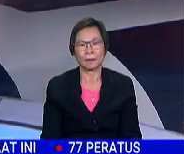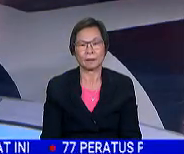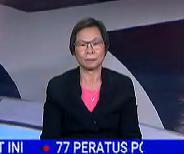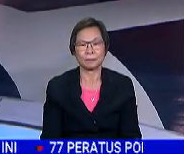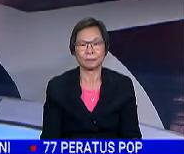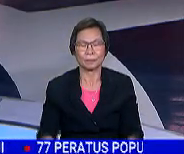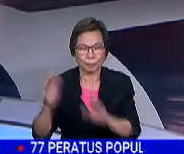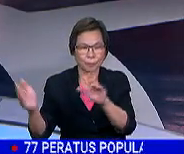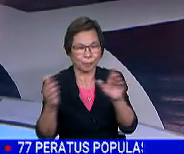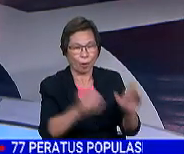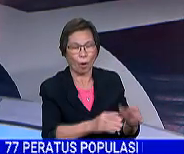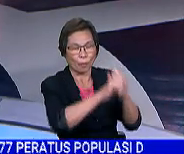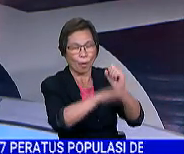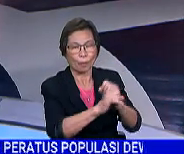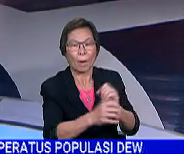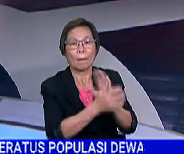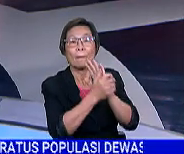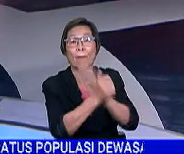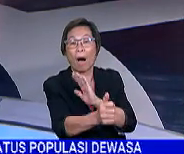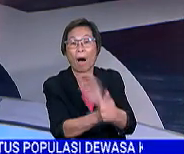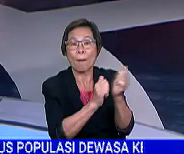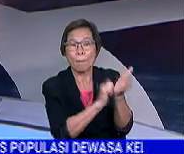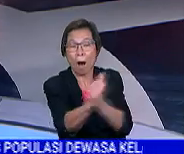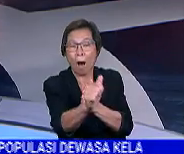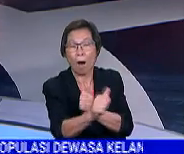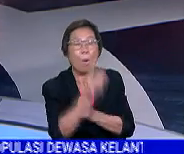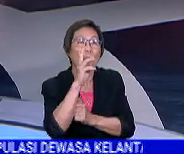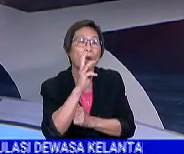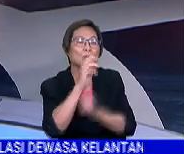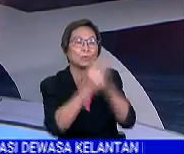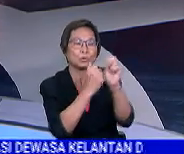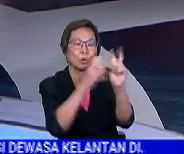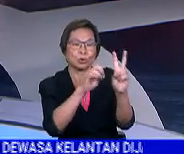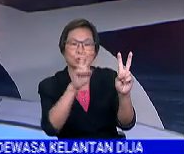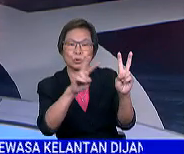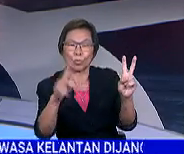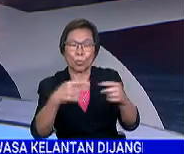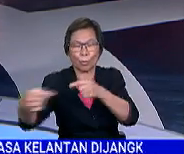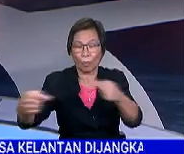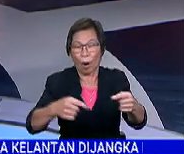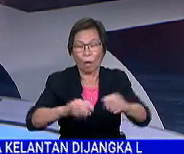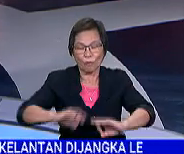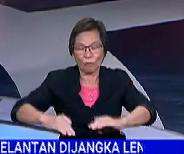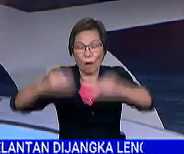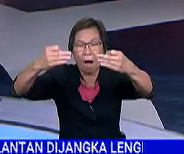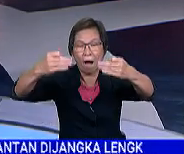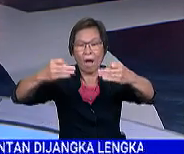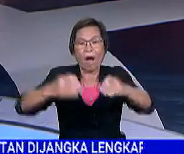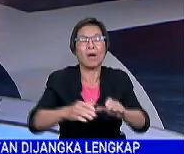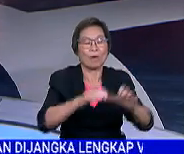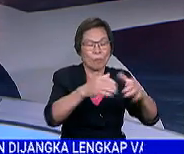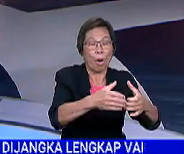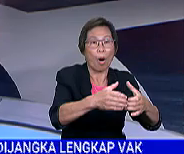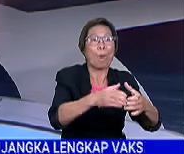Kita balik ke kempen kelayakan Piala Asia Wanita 2022. Ketika ini sedang berlangsung perlawanan terakhir kumpulan H melibatkan skuad